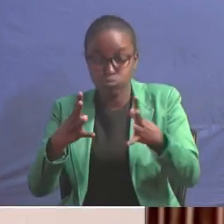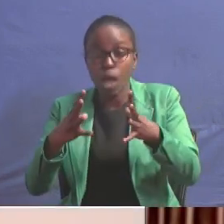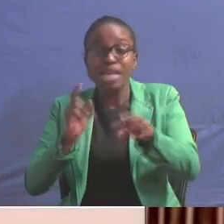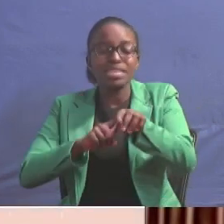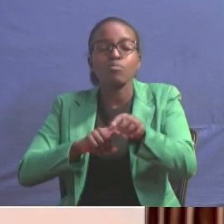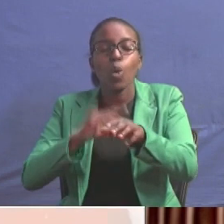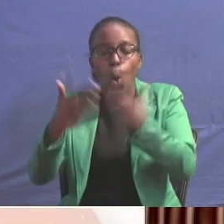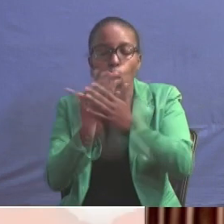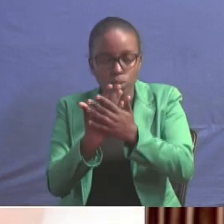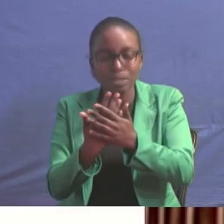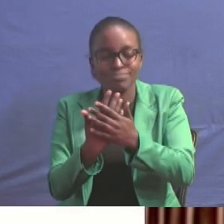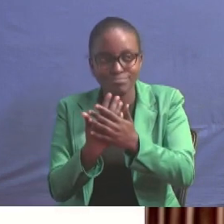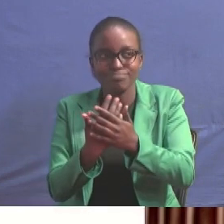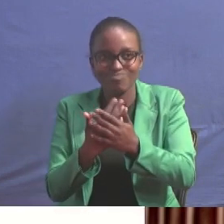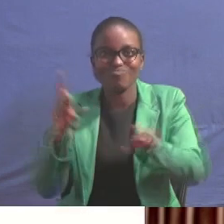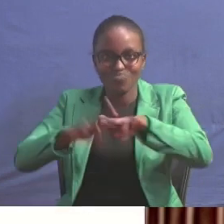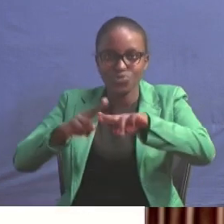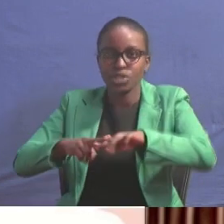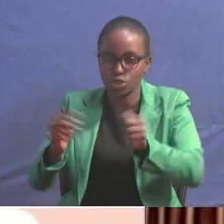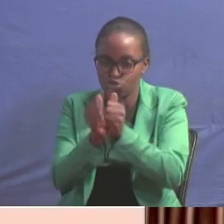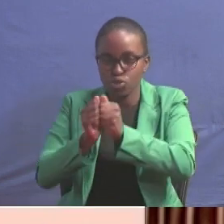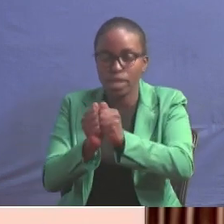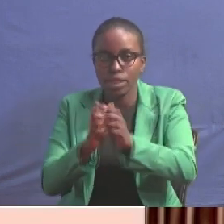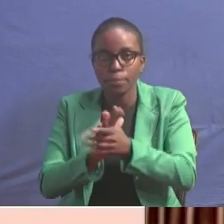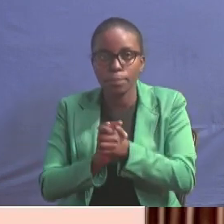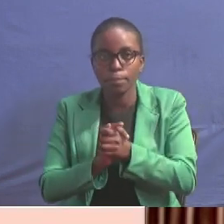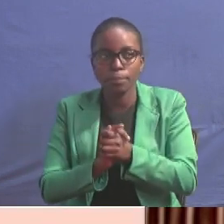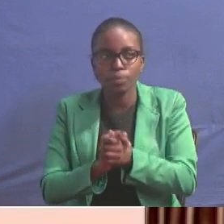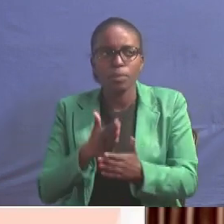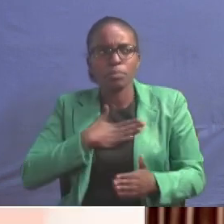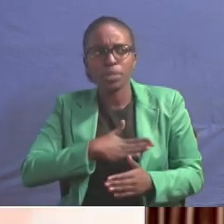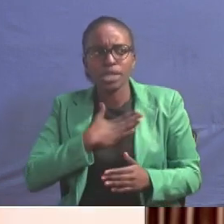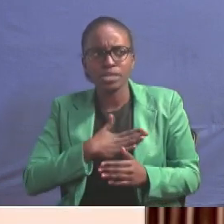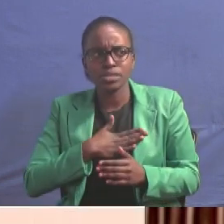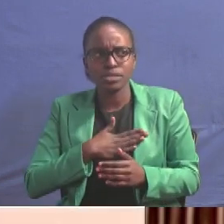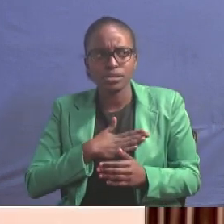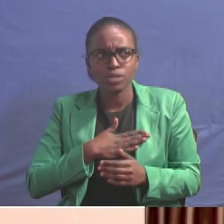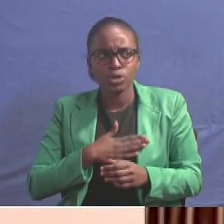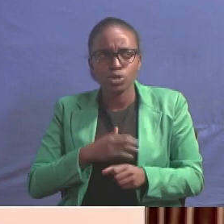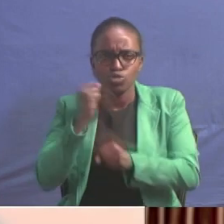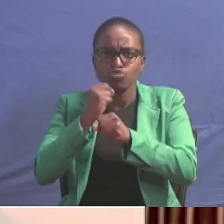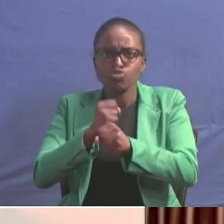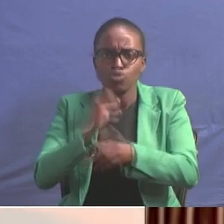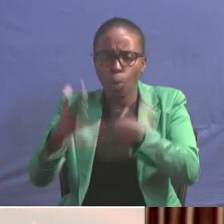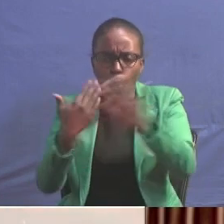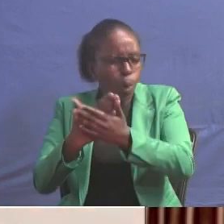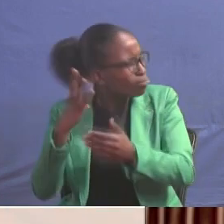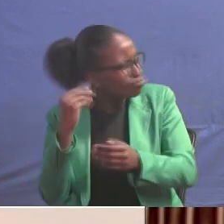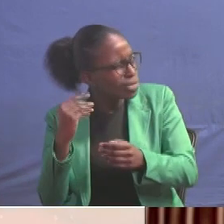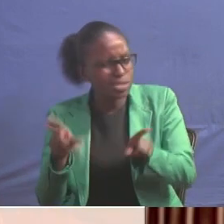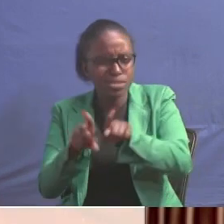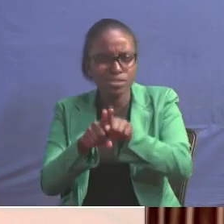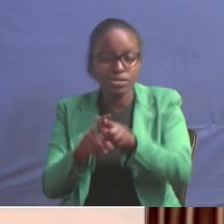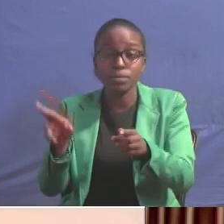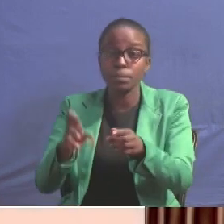vyema katika kikao cha pamoja. Tukombo tuwajalie, tuyatende na kufikia mambo yote atakofikishwa mbele